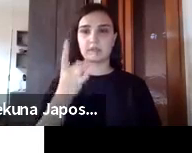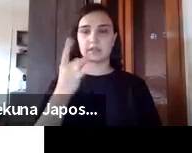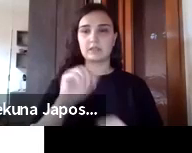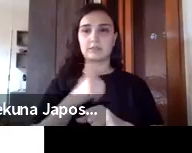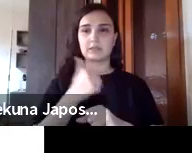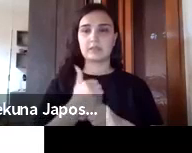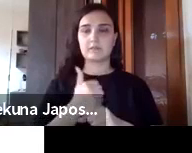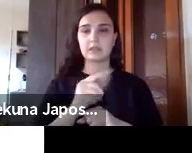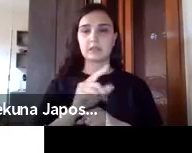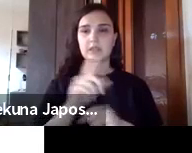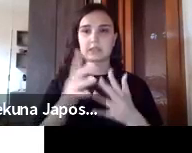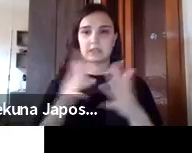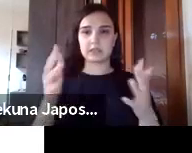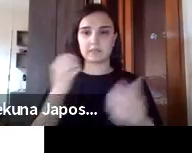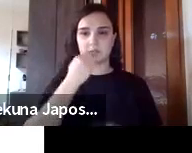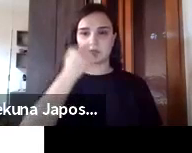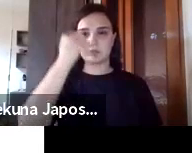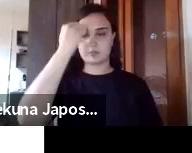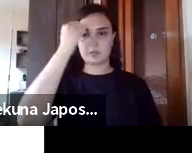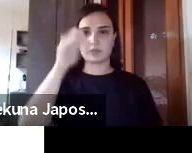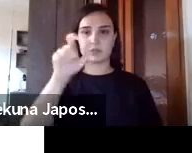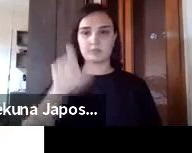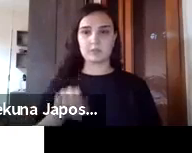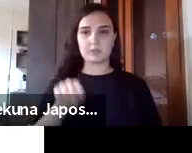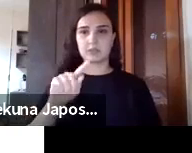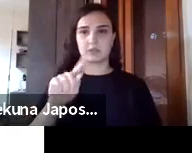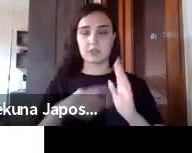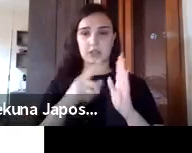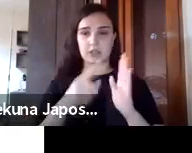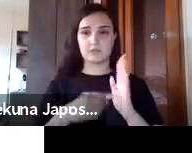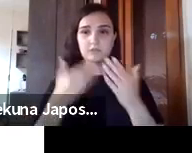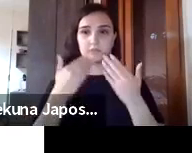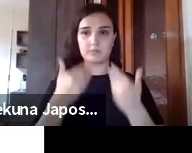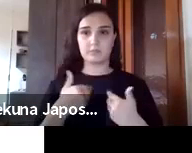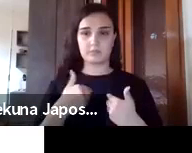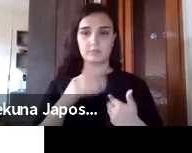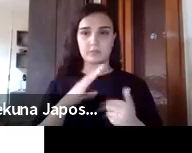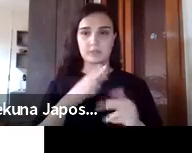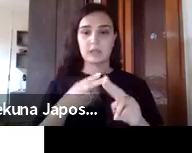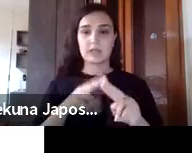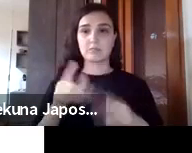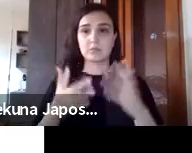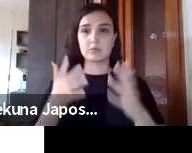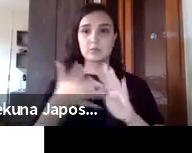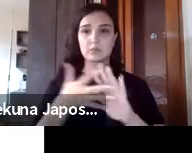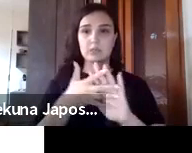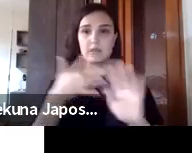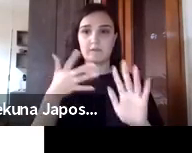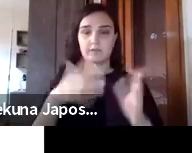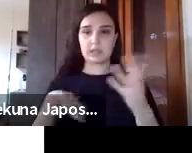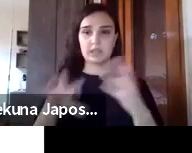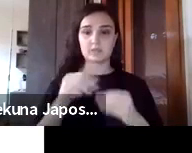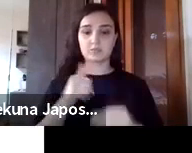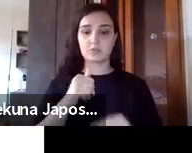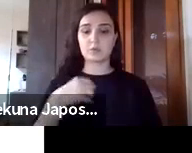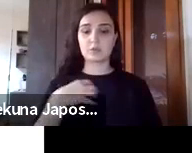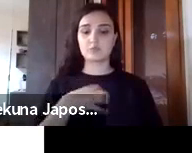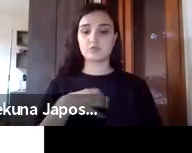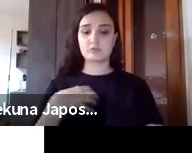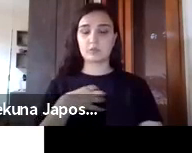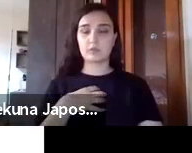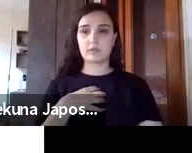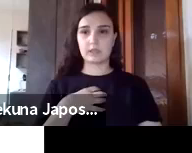ერთხელ მთავარი, რაც დიდი მადლობა ადამიანს, რომელმაც ეს შეკითხვა დასვა, ამას თუ გავიაზრებთ, რამდენად მნიშვნელოვანი